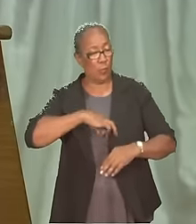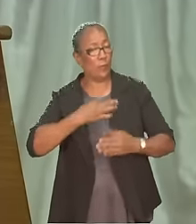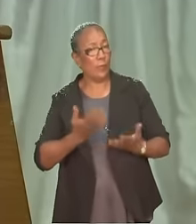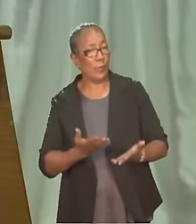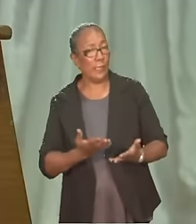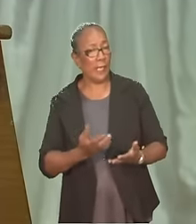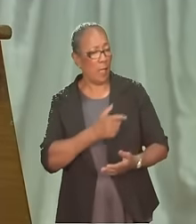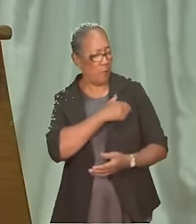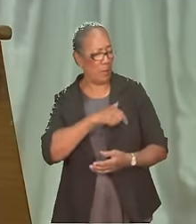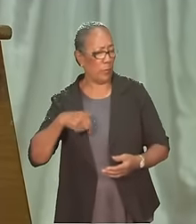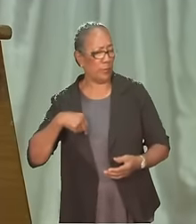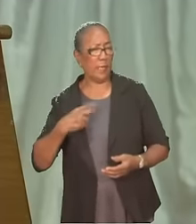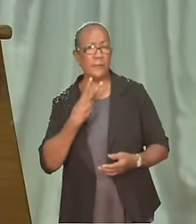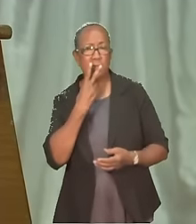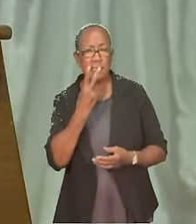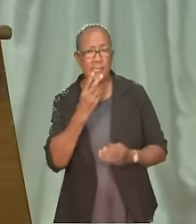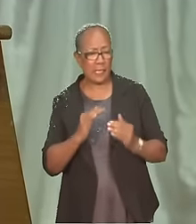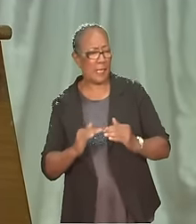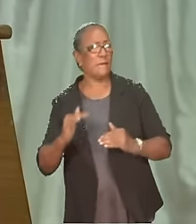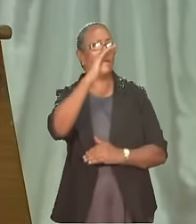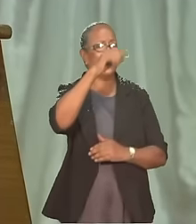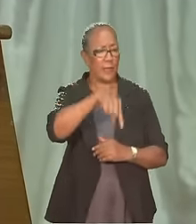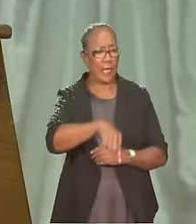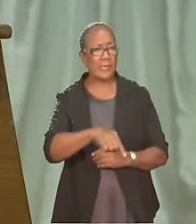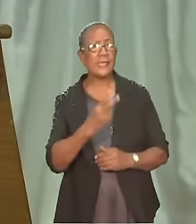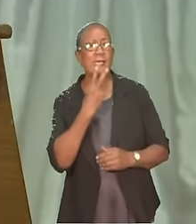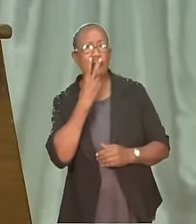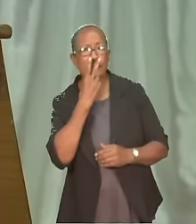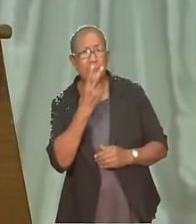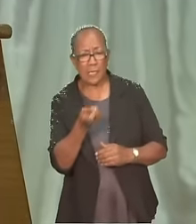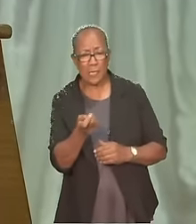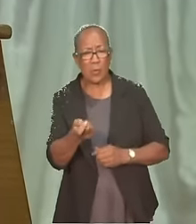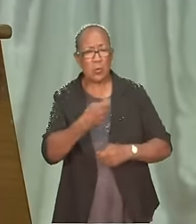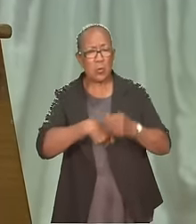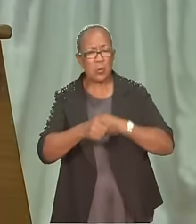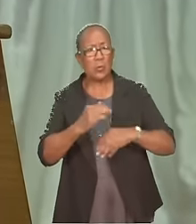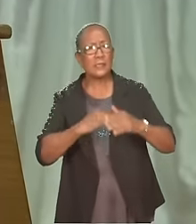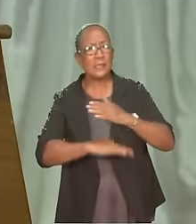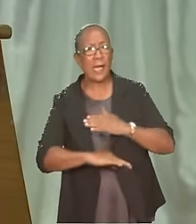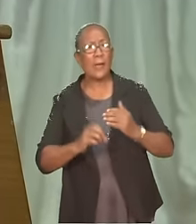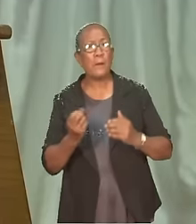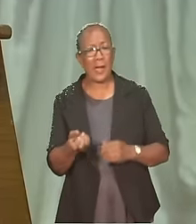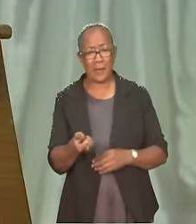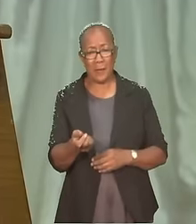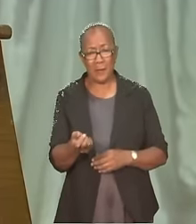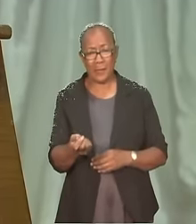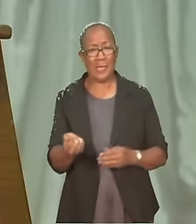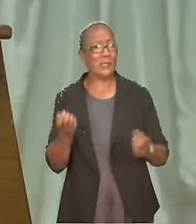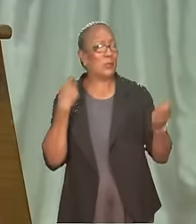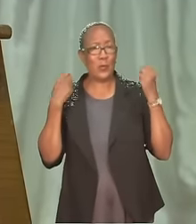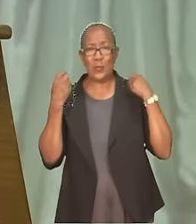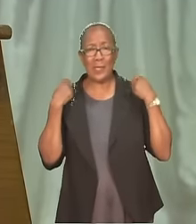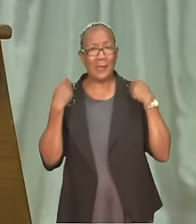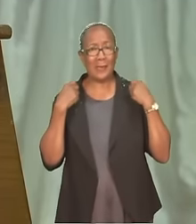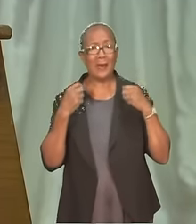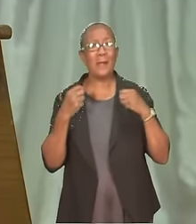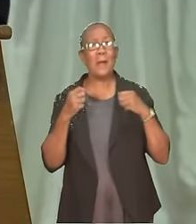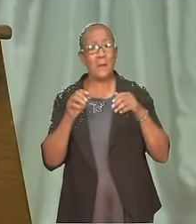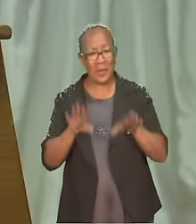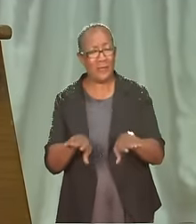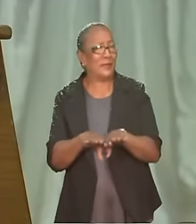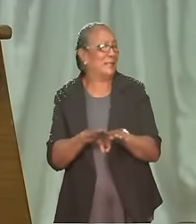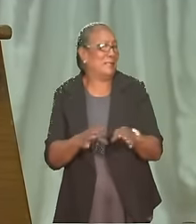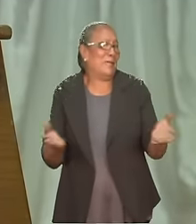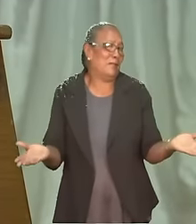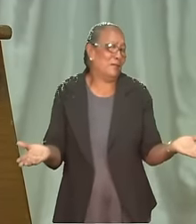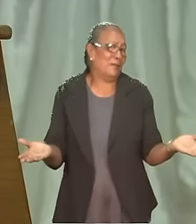president, Messia-inflatie uitdalen, Messia-koers uitdalen, maar de prijzen naar winkel niet dalen. Dat